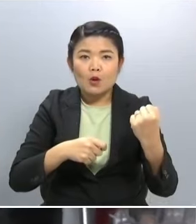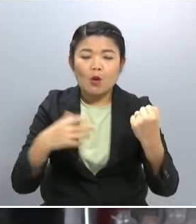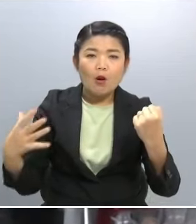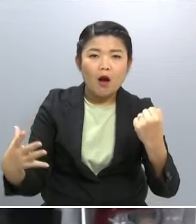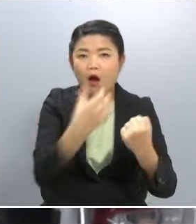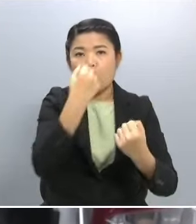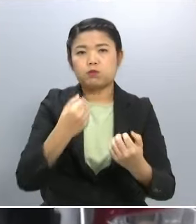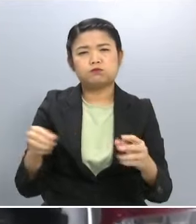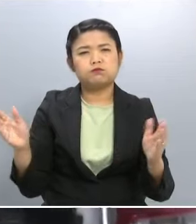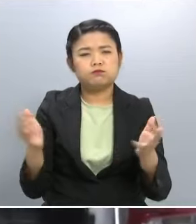คะครับเนี่ยนะฮะ